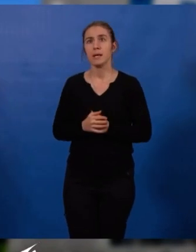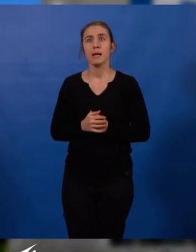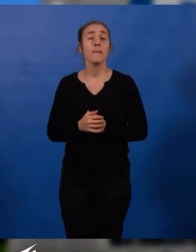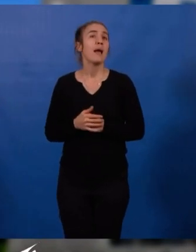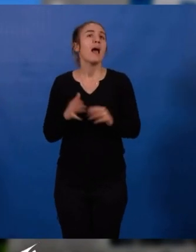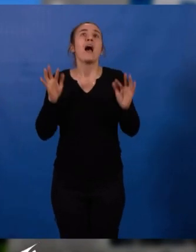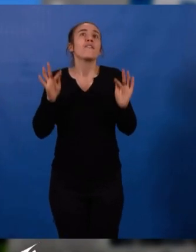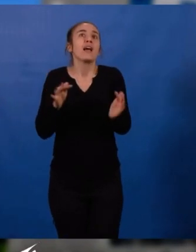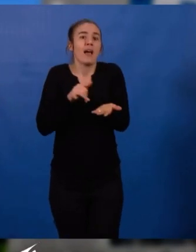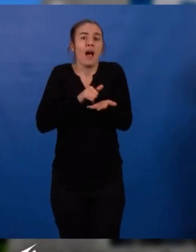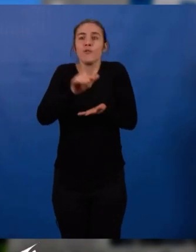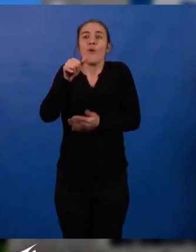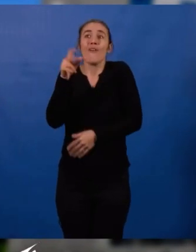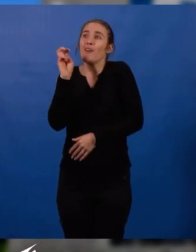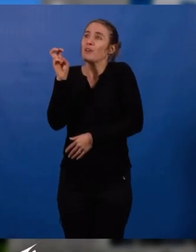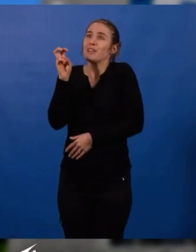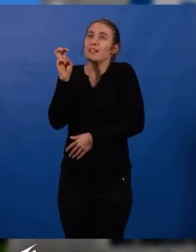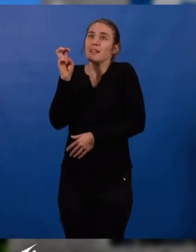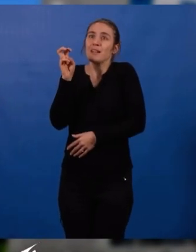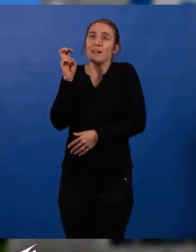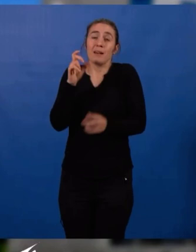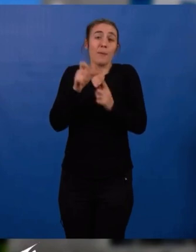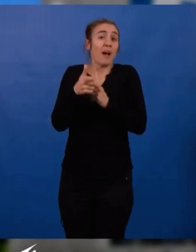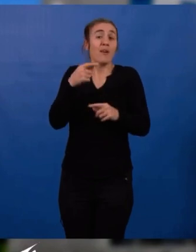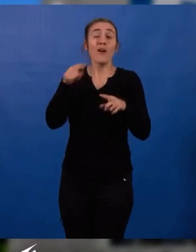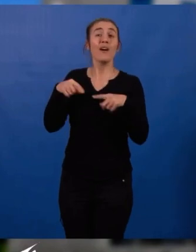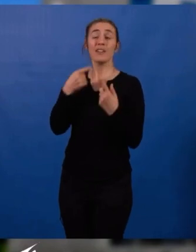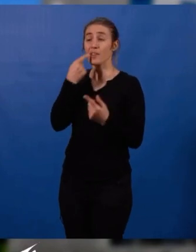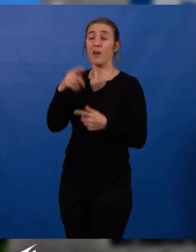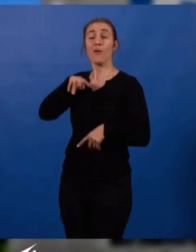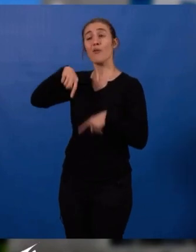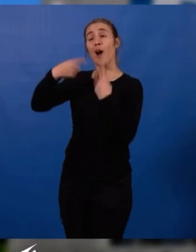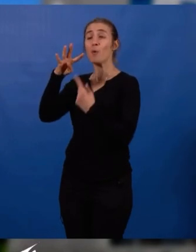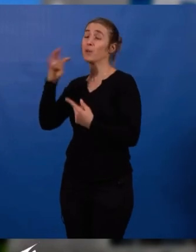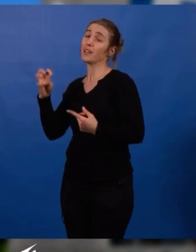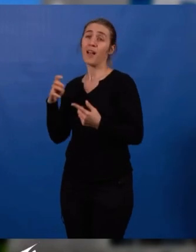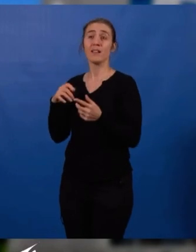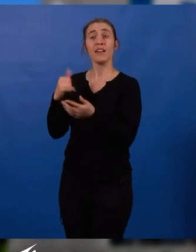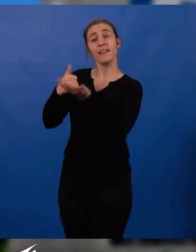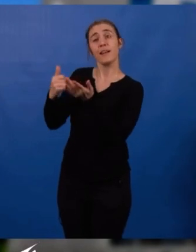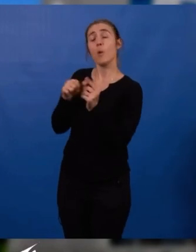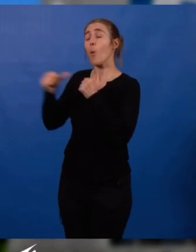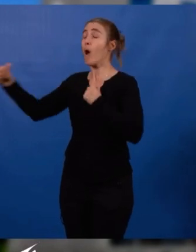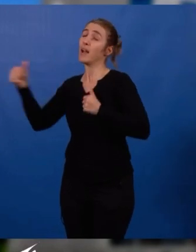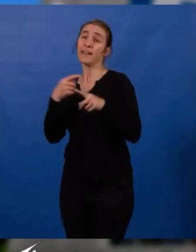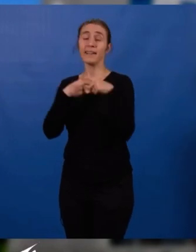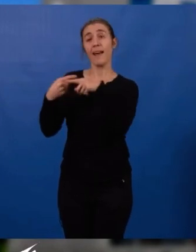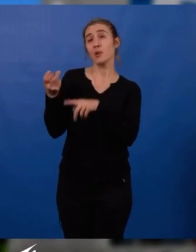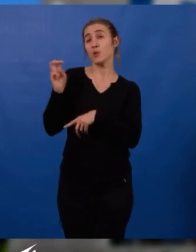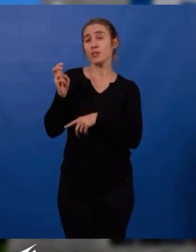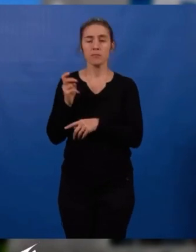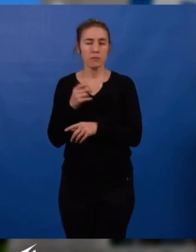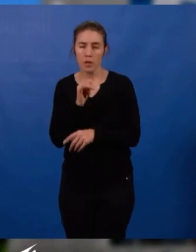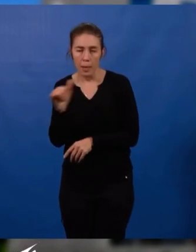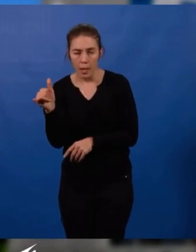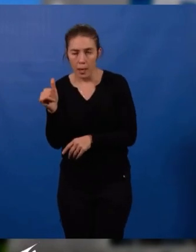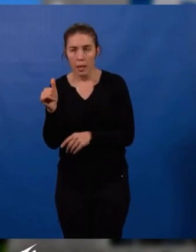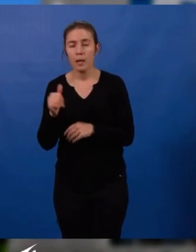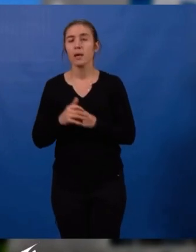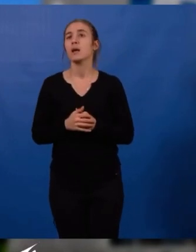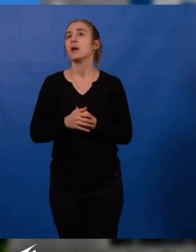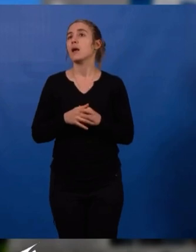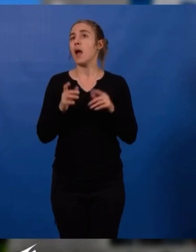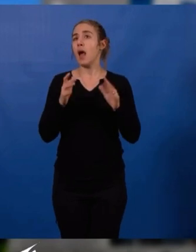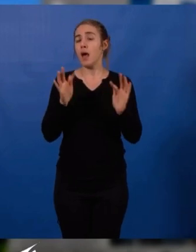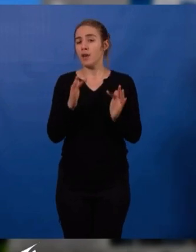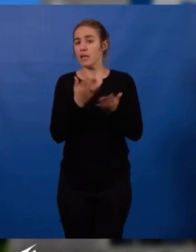rendra écologiquement responsable les week-ends aux Baléares. Le territoire que nous devons construire prend la mesure des impacts sur la santé